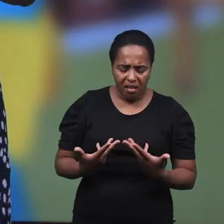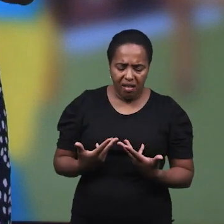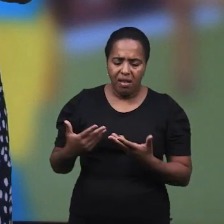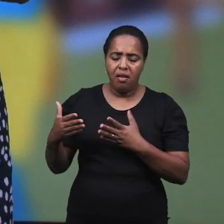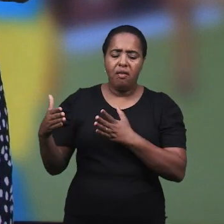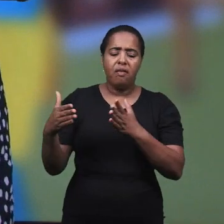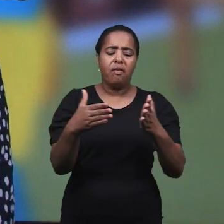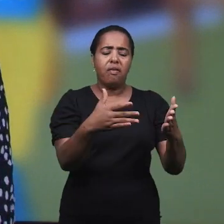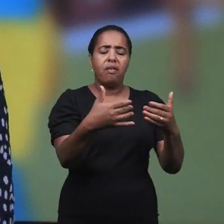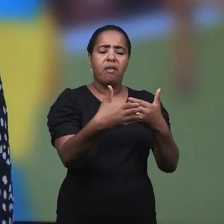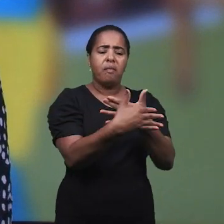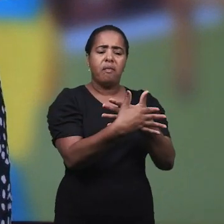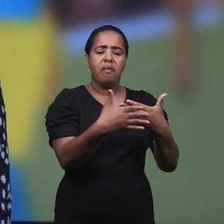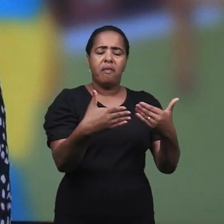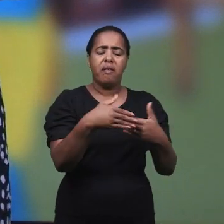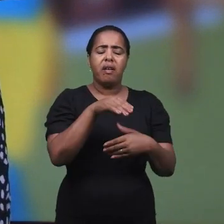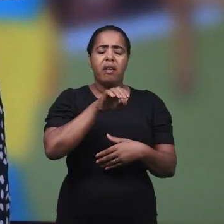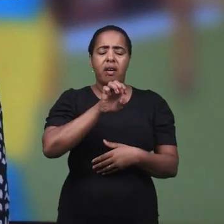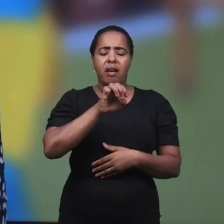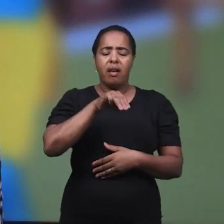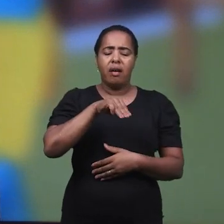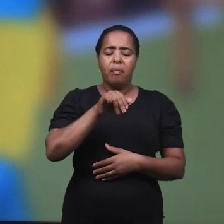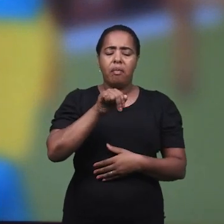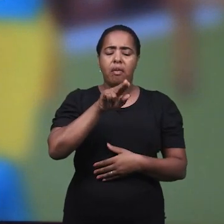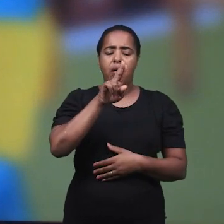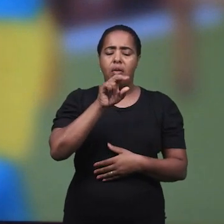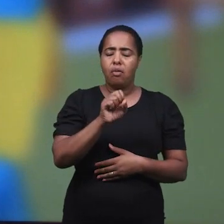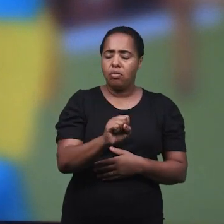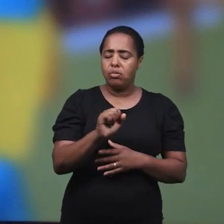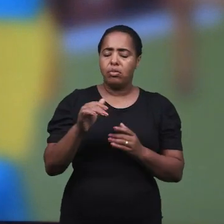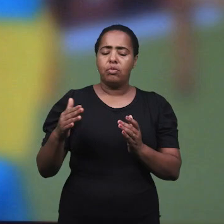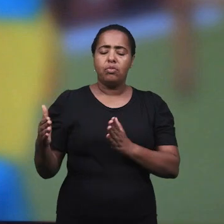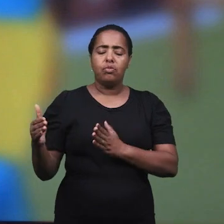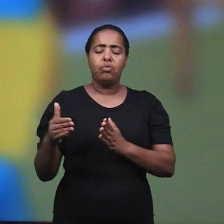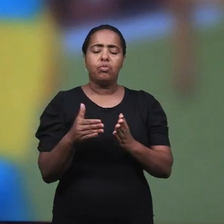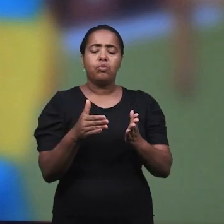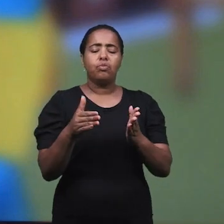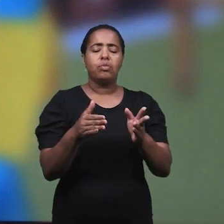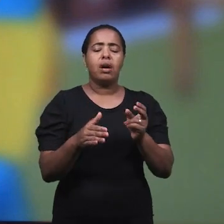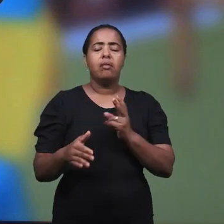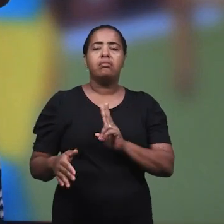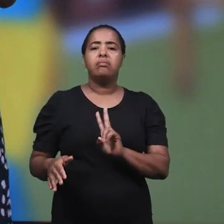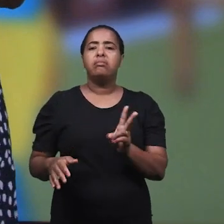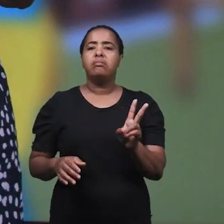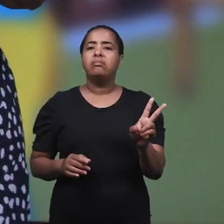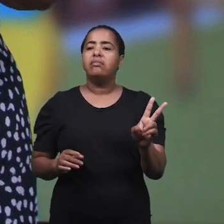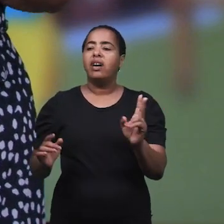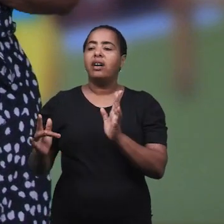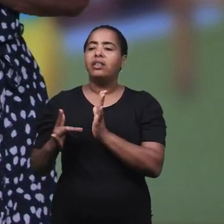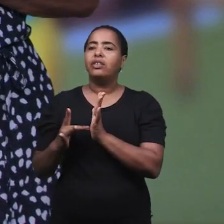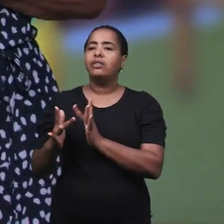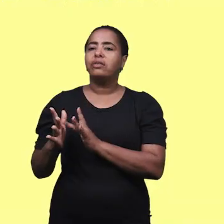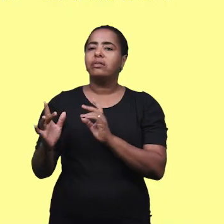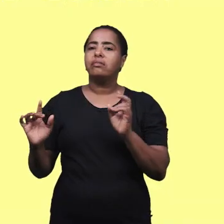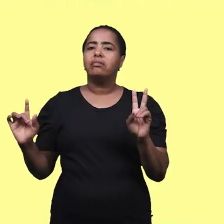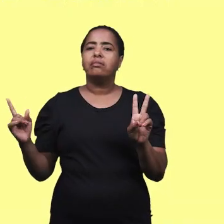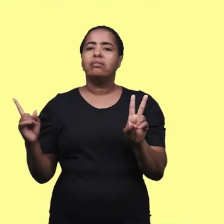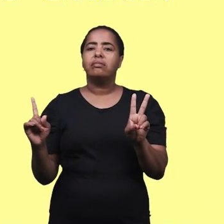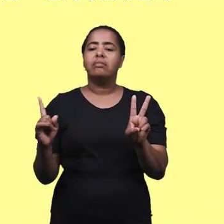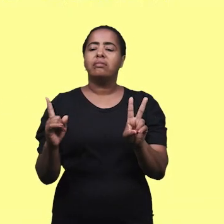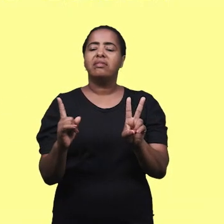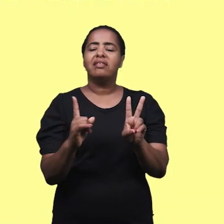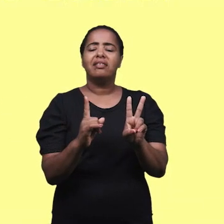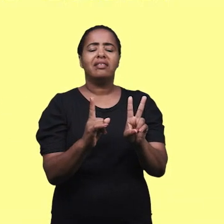et, déçus, sont allés dans la ville d'Emmaüs. Dans le chemin vers Emmaüs, Jésus s'est